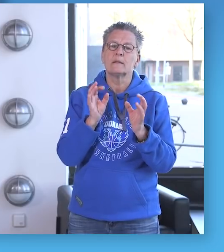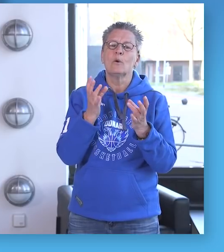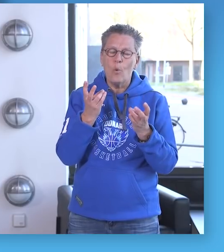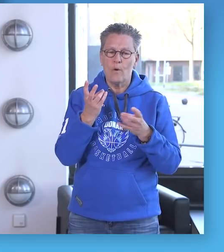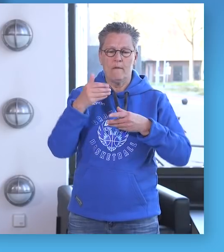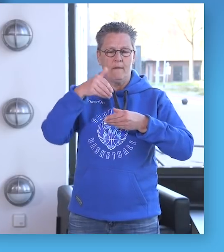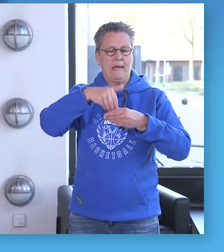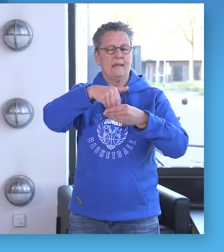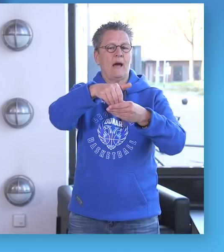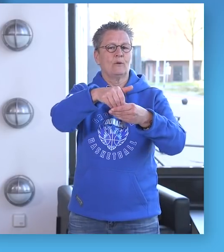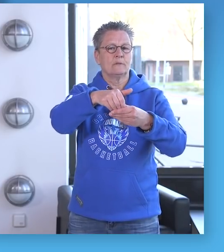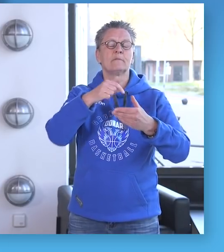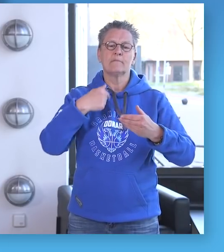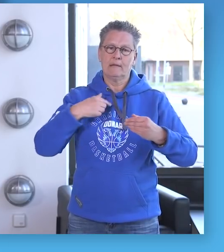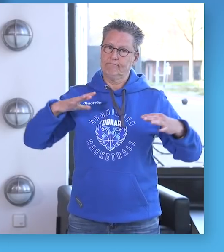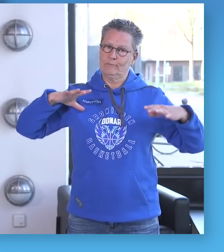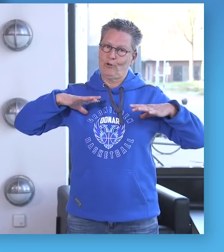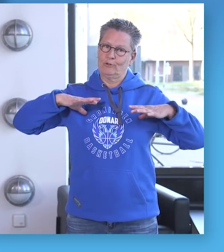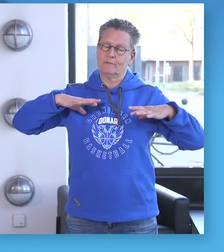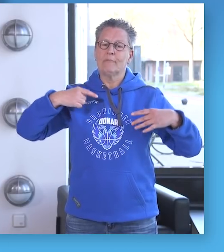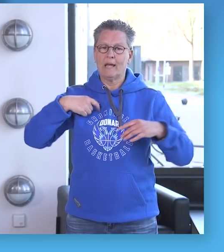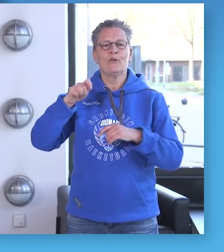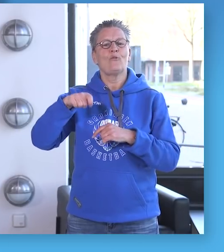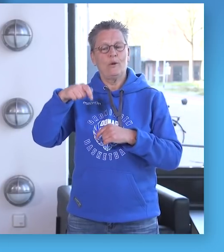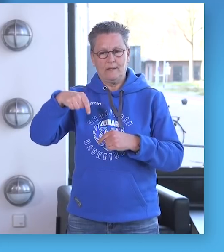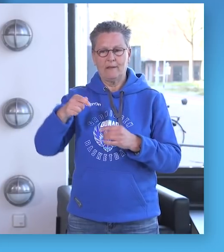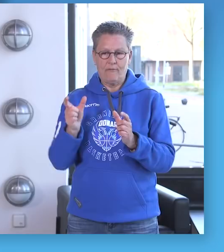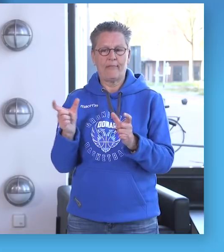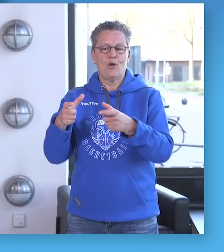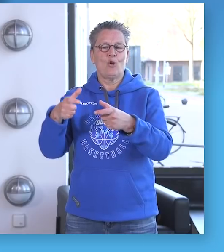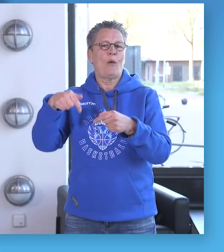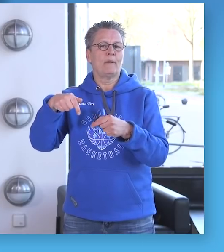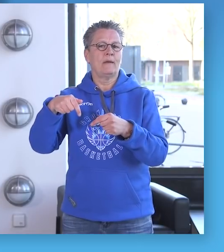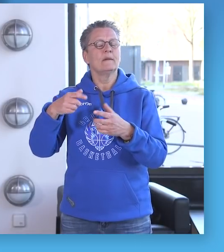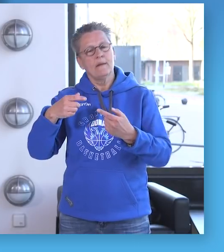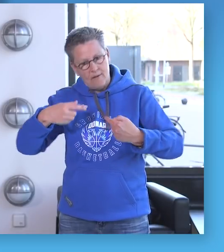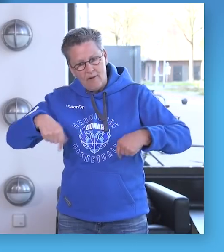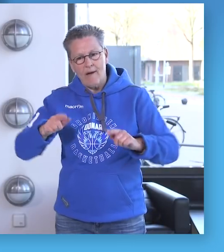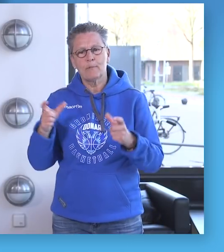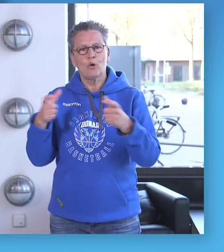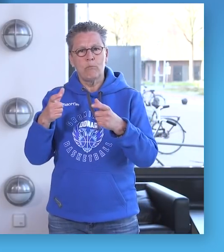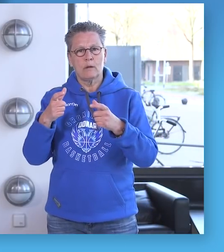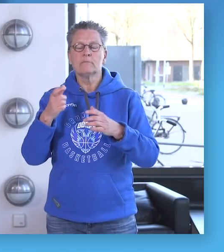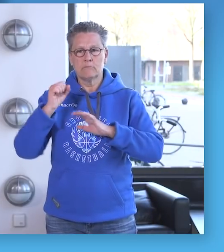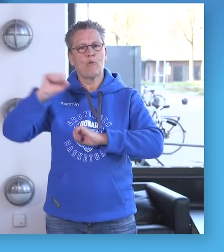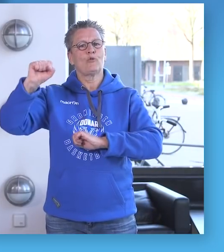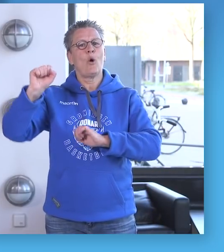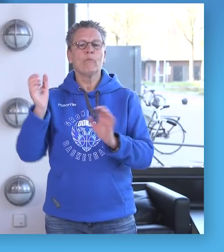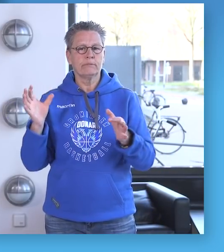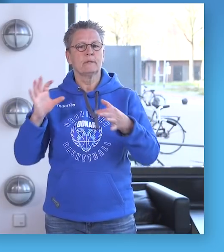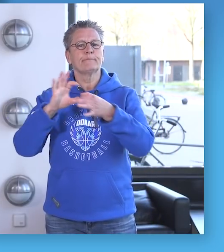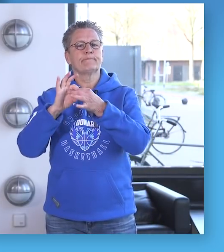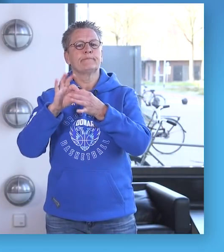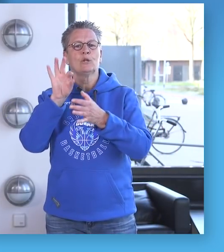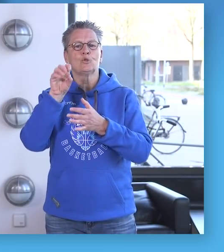invult. Nou, en ik ben er hartstikke trots op dat ik voorzitter mag zijn van deze club, omdat wij hier bij deze club het motto hebben van Together. Ik